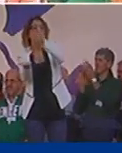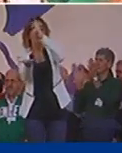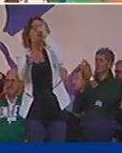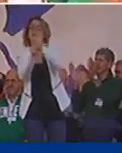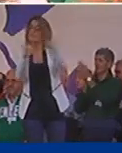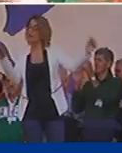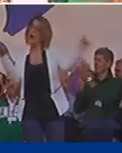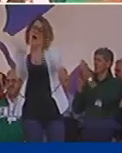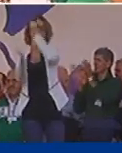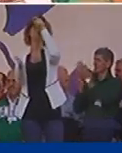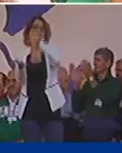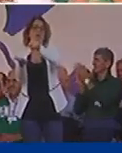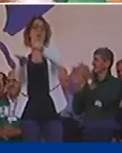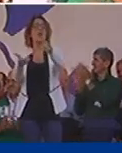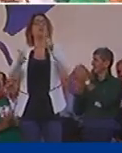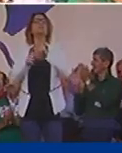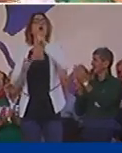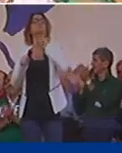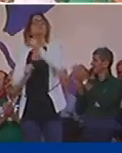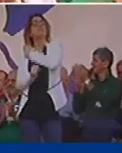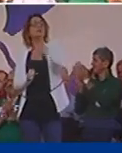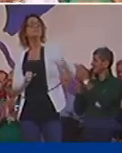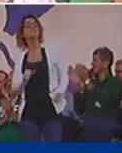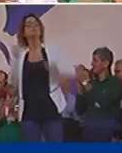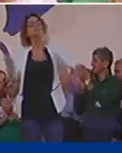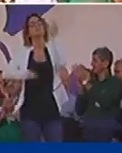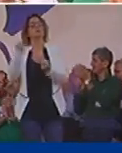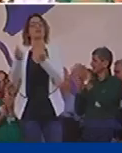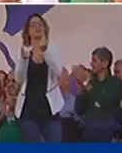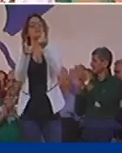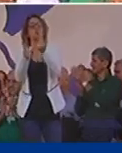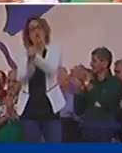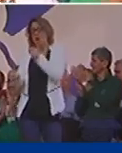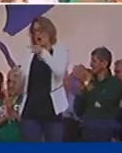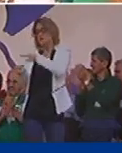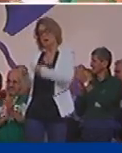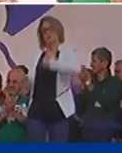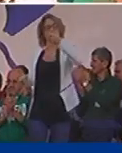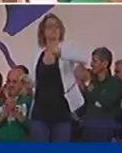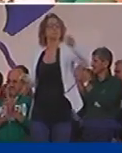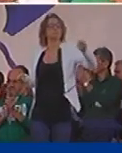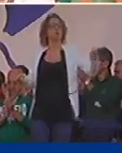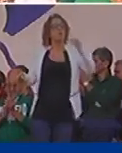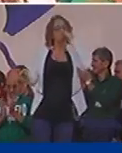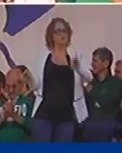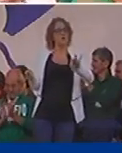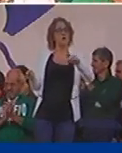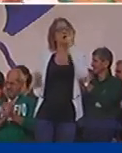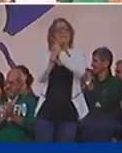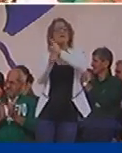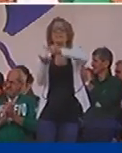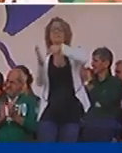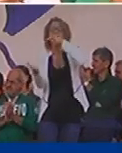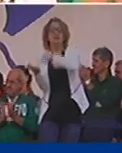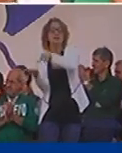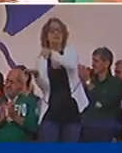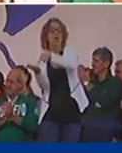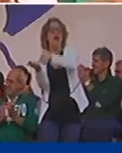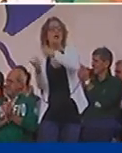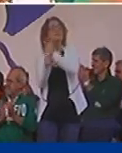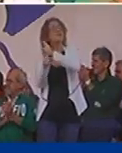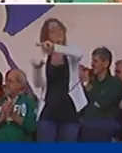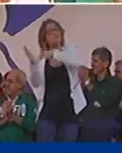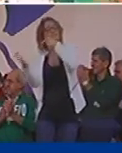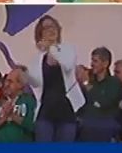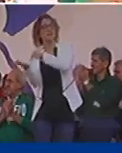ai nostri sindaci di spendere i soldi che hanno nel cassetto. Ma me lo devi firmare. Ma me lo